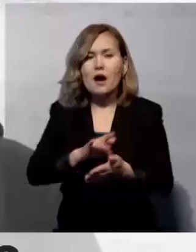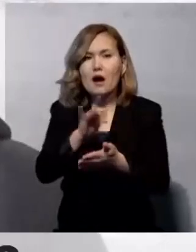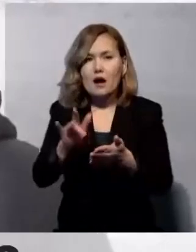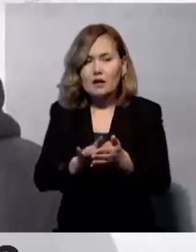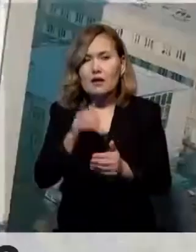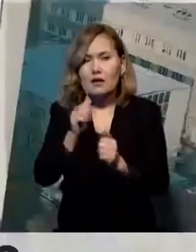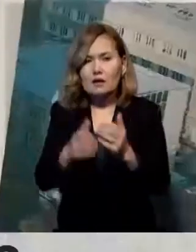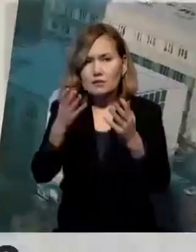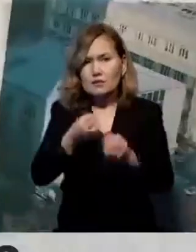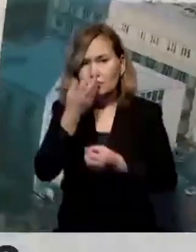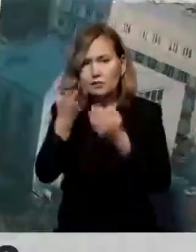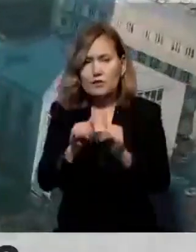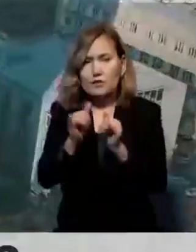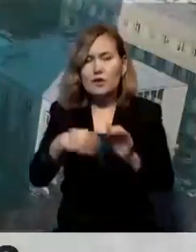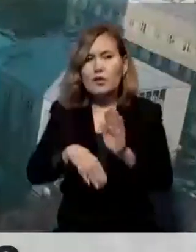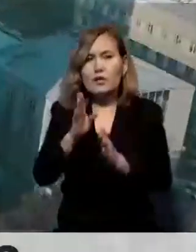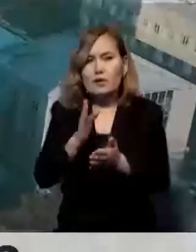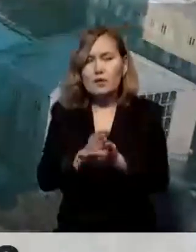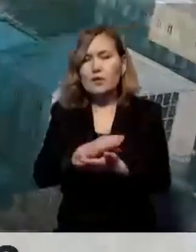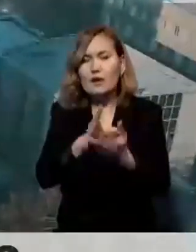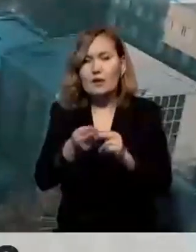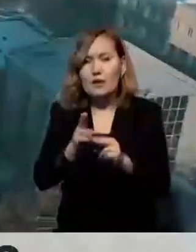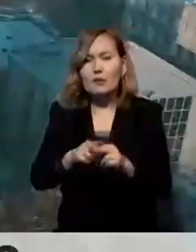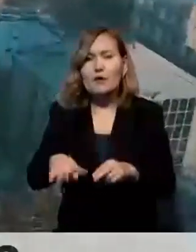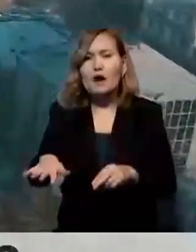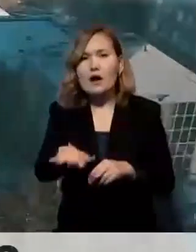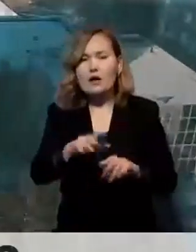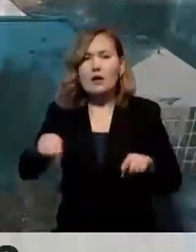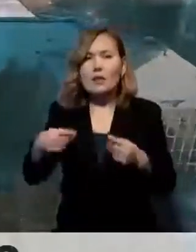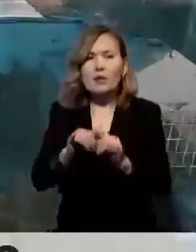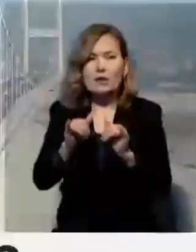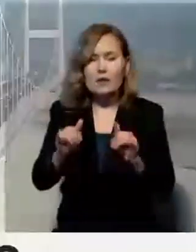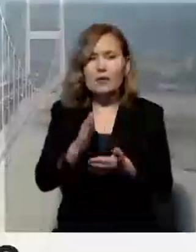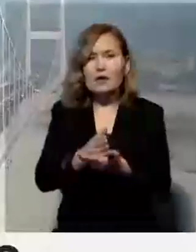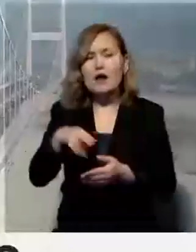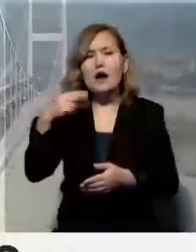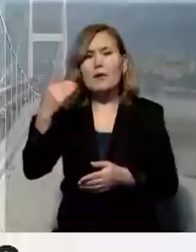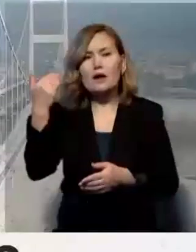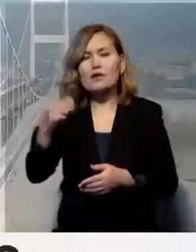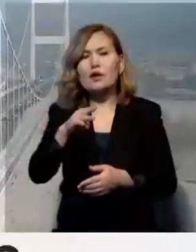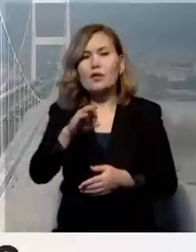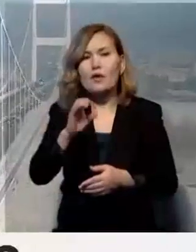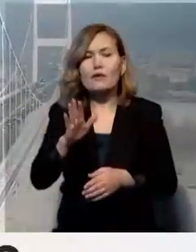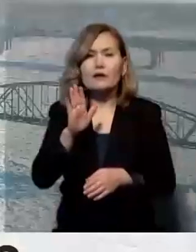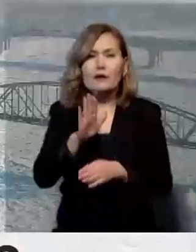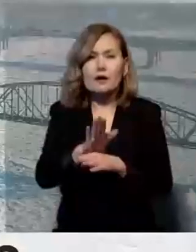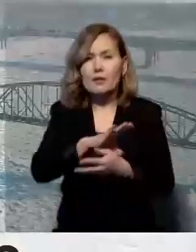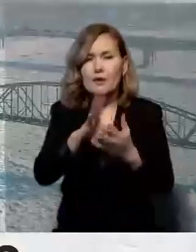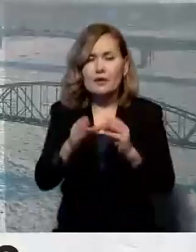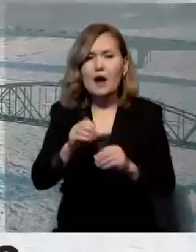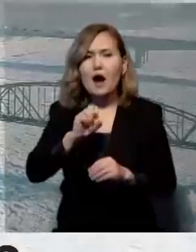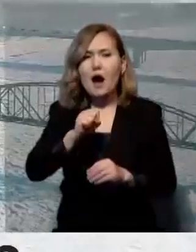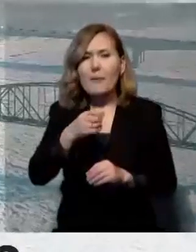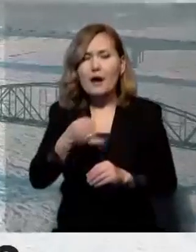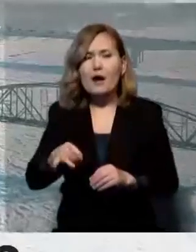келеді ақырындап. Қазір Семей өңірі жыл келгенде жаңалық сезініп, серпілу даму үстінде. Президент Қасым-Жомарт Тоқаевтың тапсырмасына сәйкес Абай